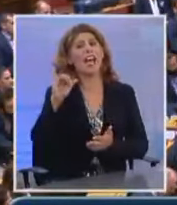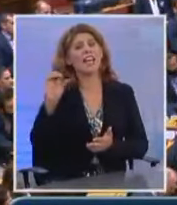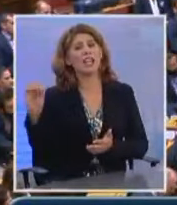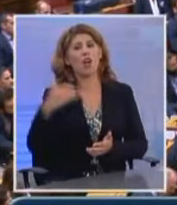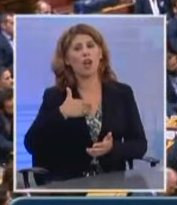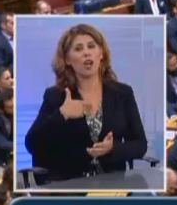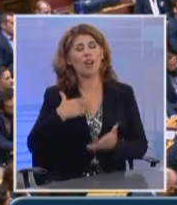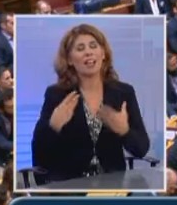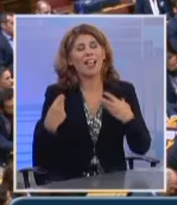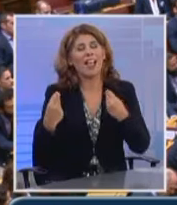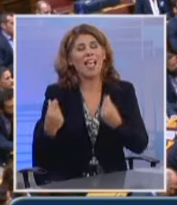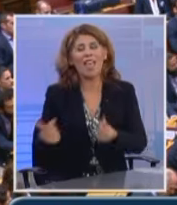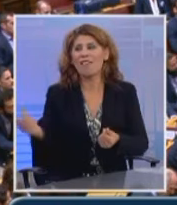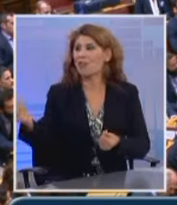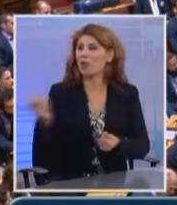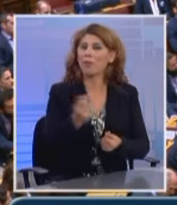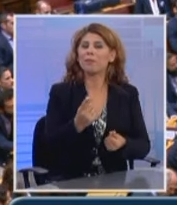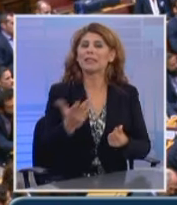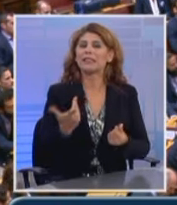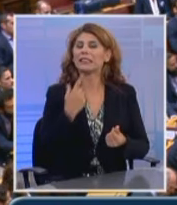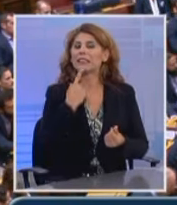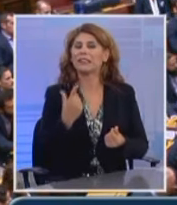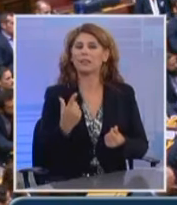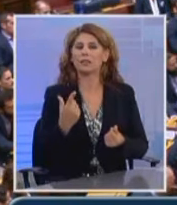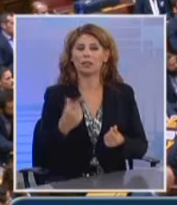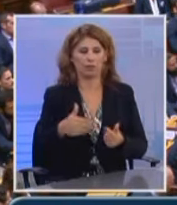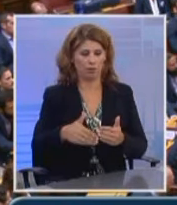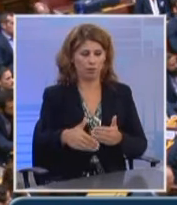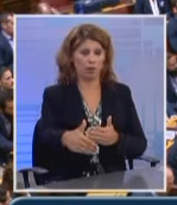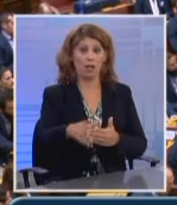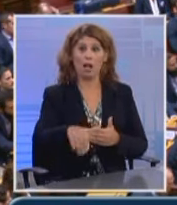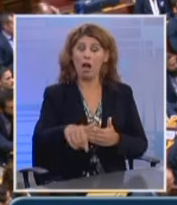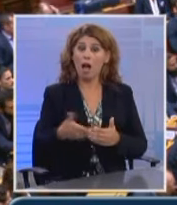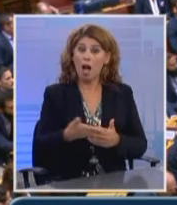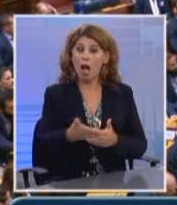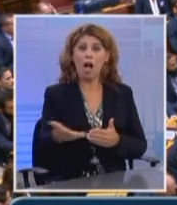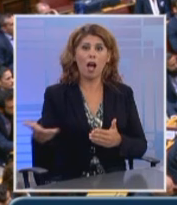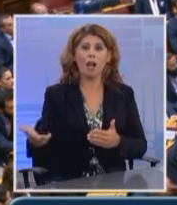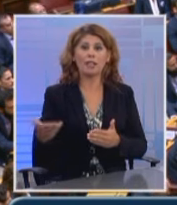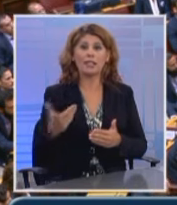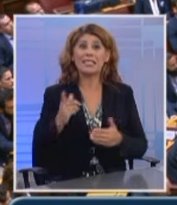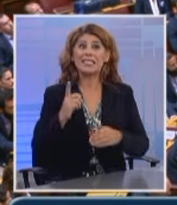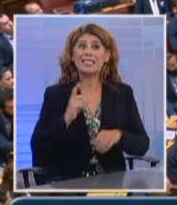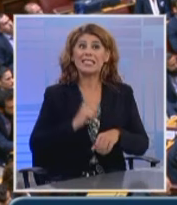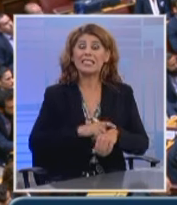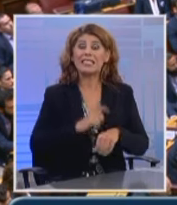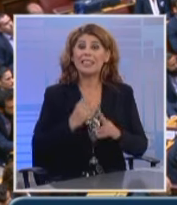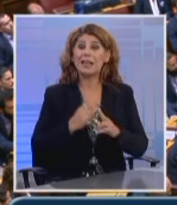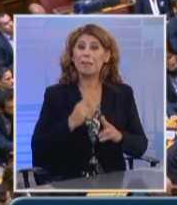ευχηθεί λέγοντας πως μπροστά σε τέτοιες στιγμές συνηθίζουμε να